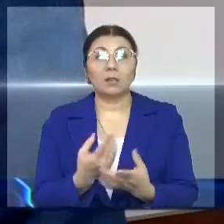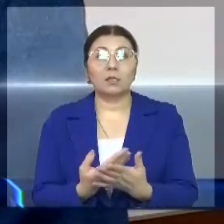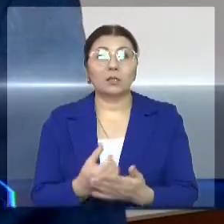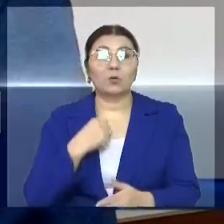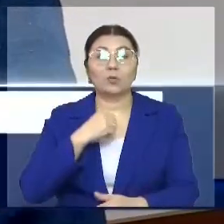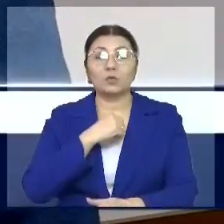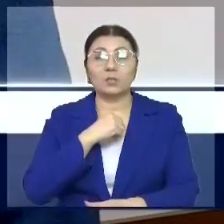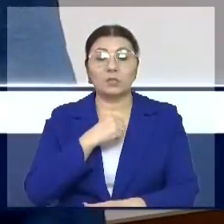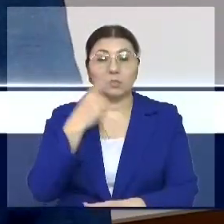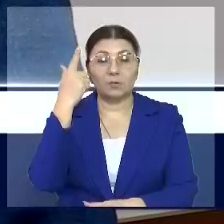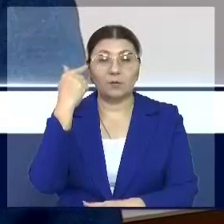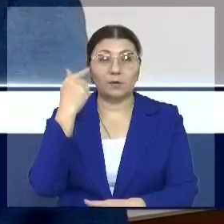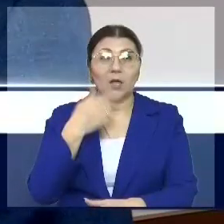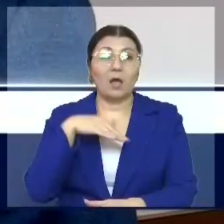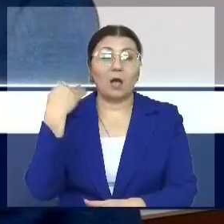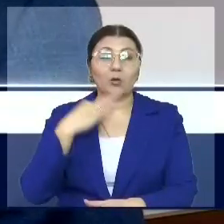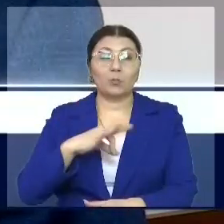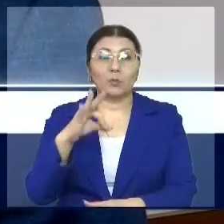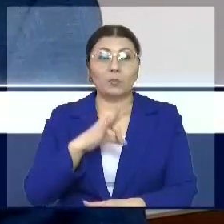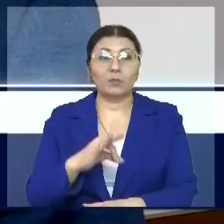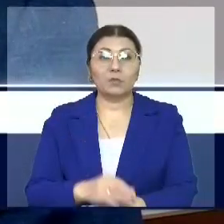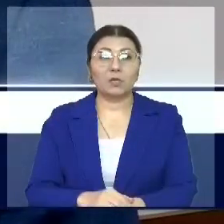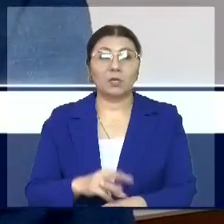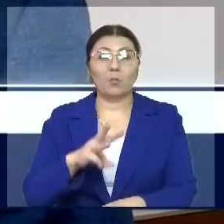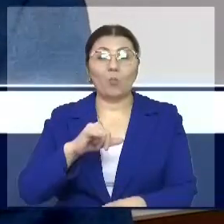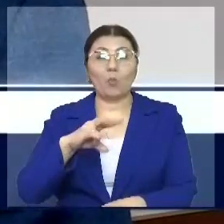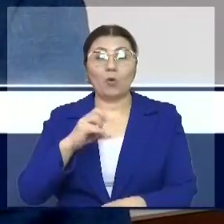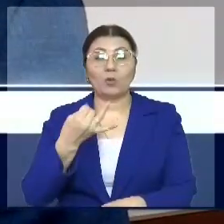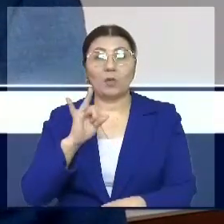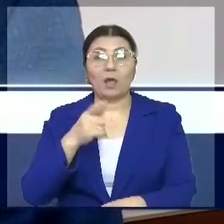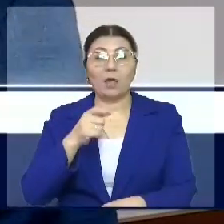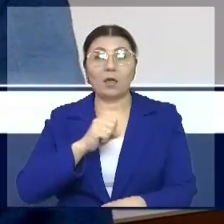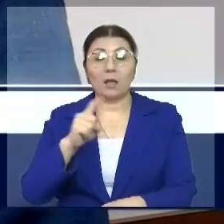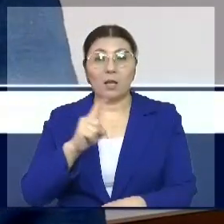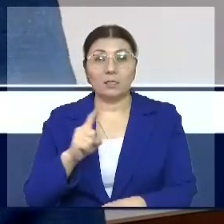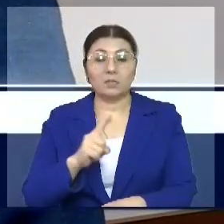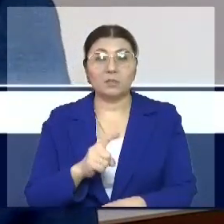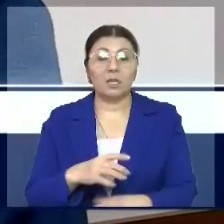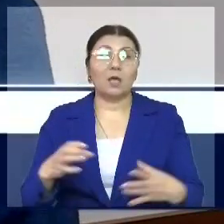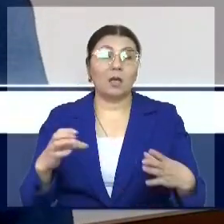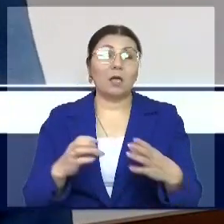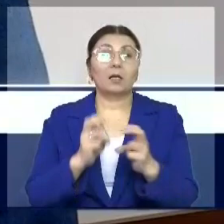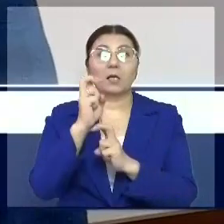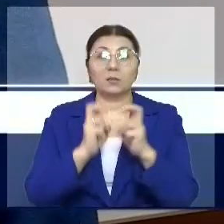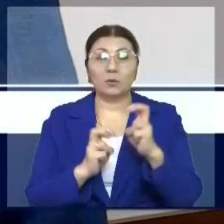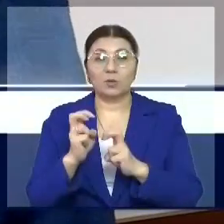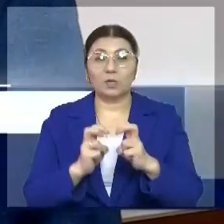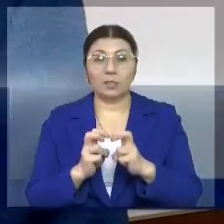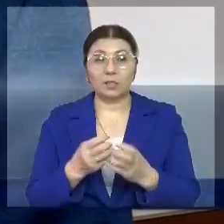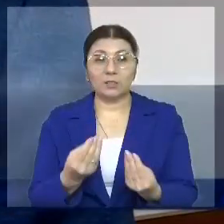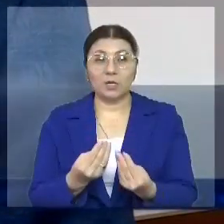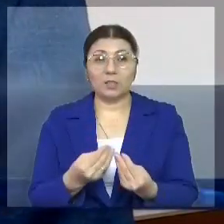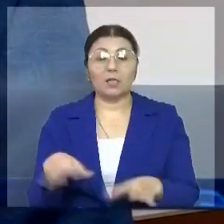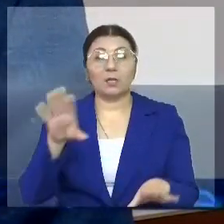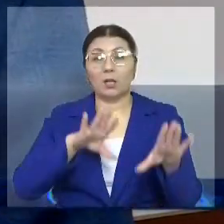өздеріңізге мәлім, бұл Ақтөбе облысы бойынша мұнай-газ саласында кәсіпорындар көбейді. Және